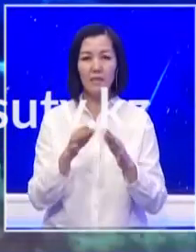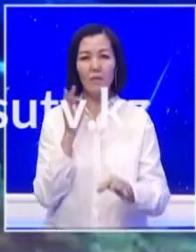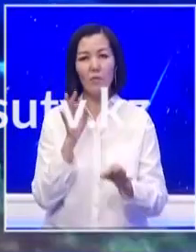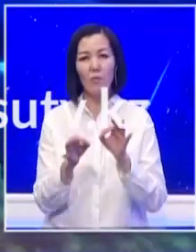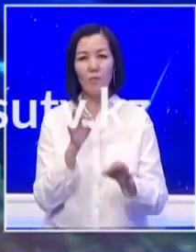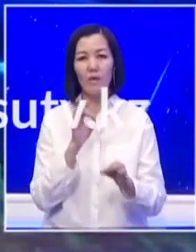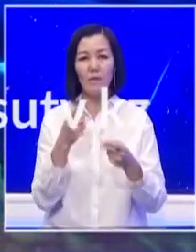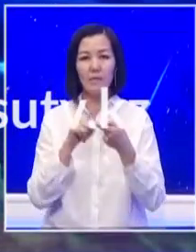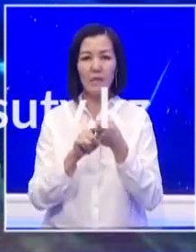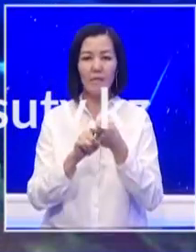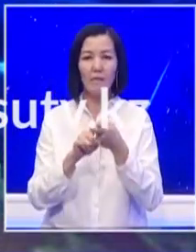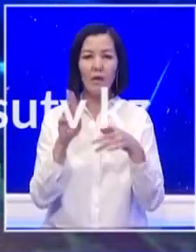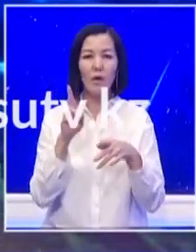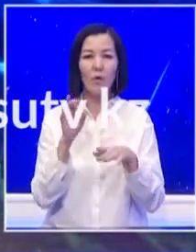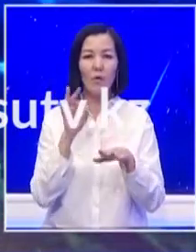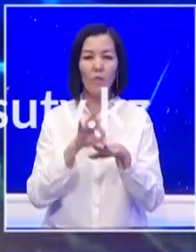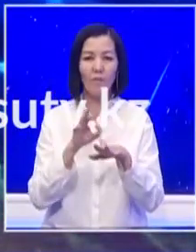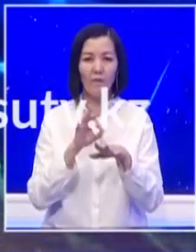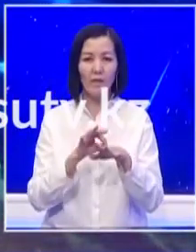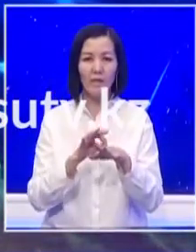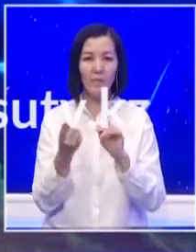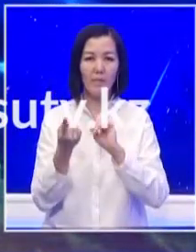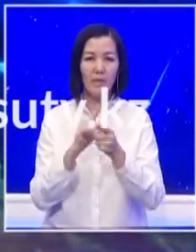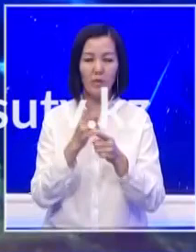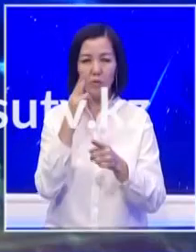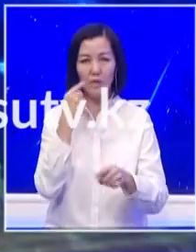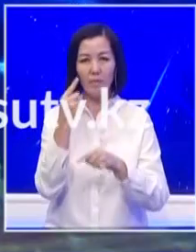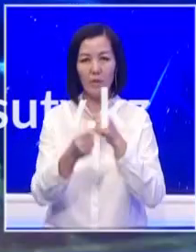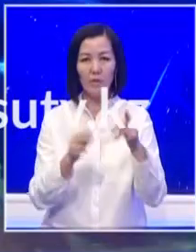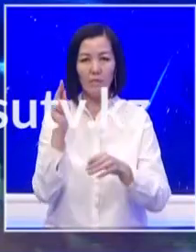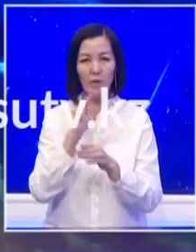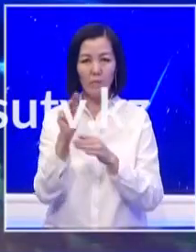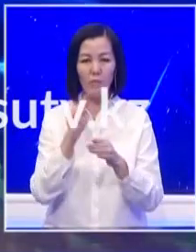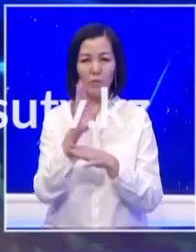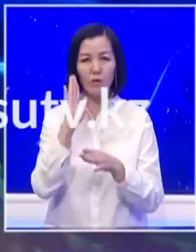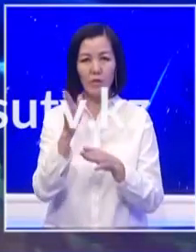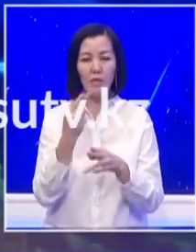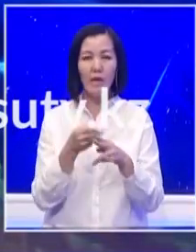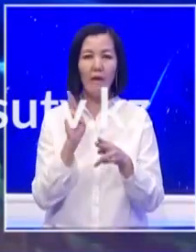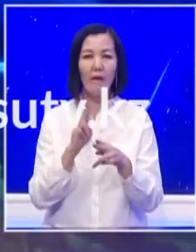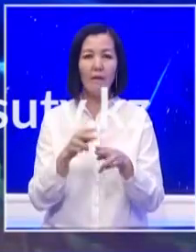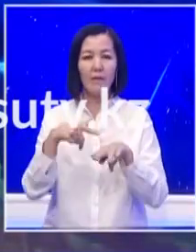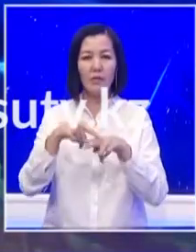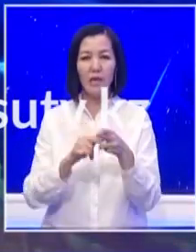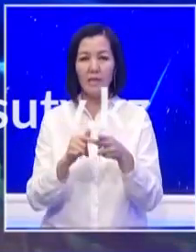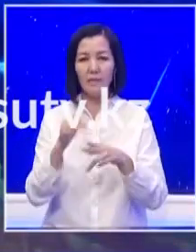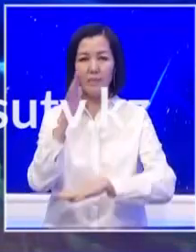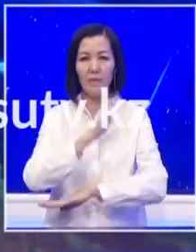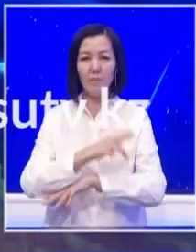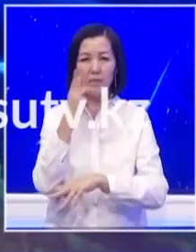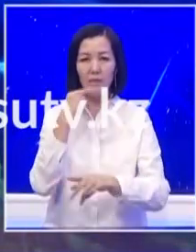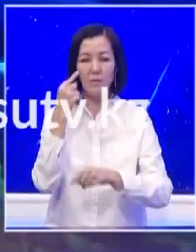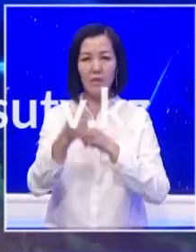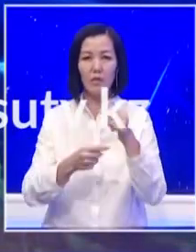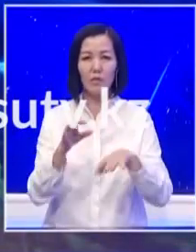риска заражения коронавирусом, перейдут на комбинированный формат обучения. Это значит, что часть предметов пройдет в традиционном формате,